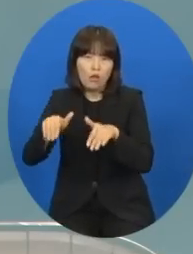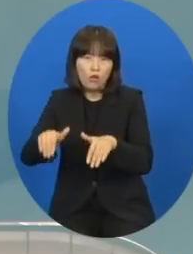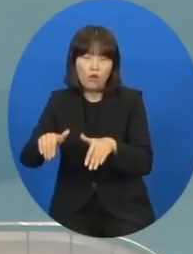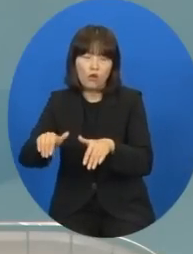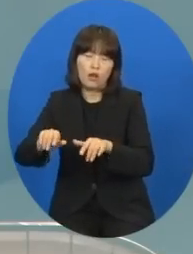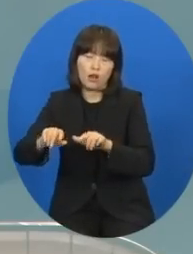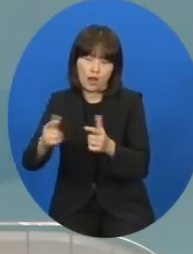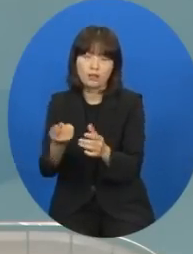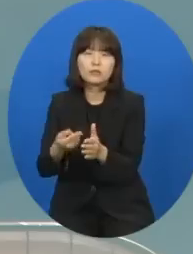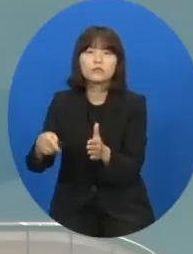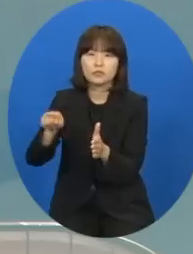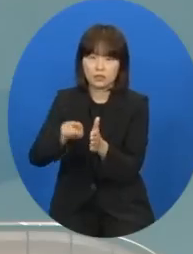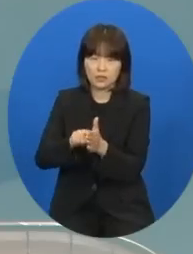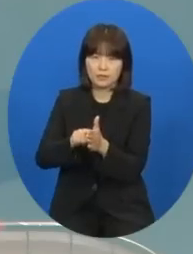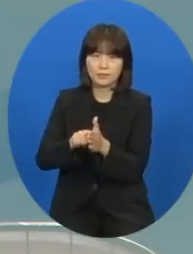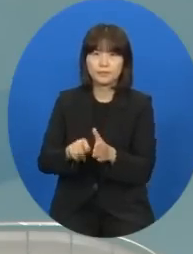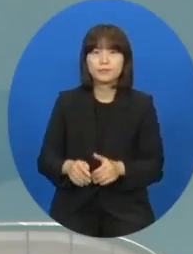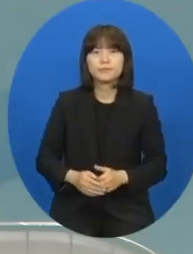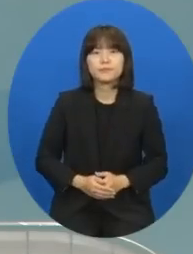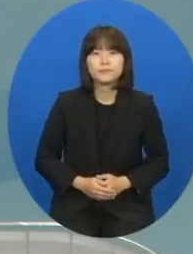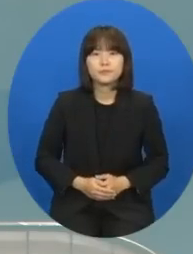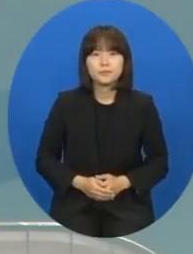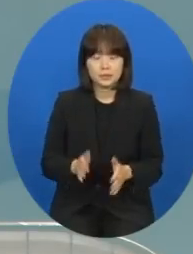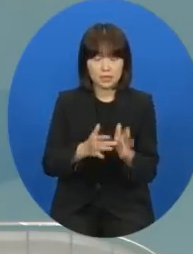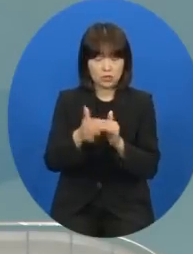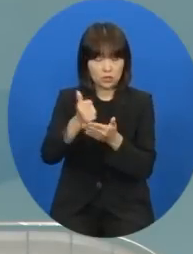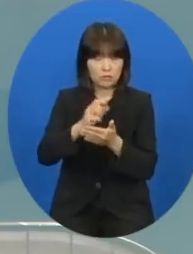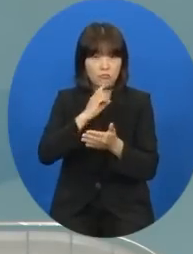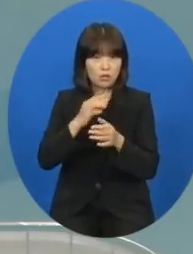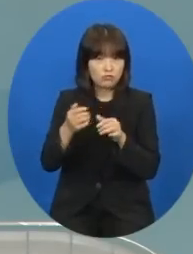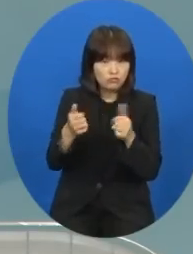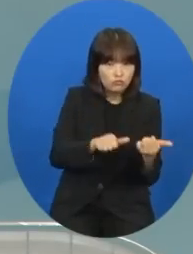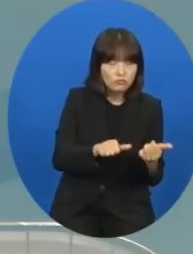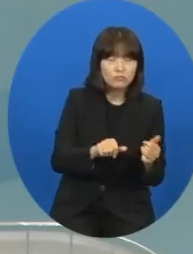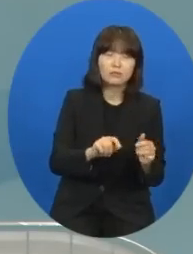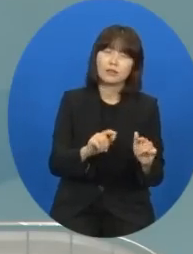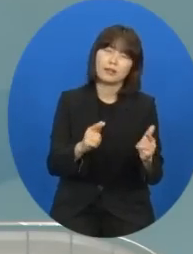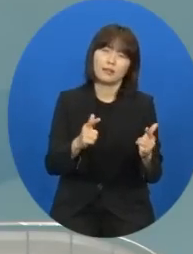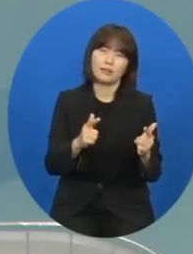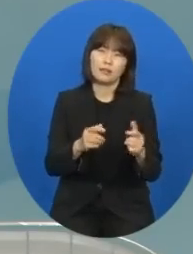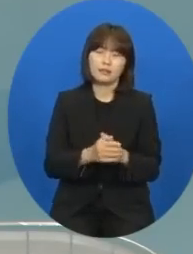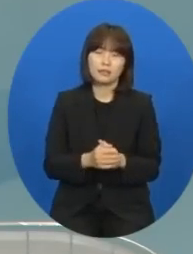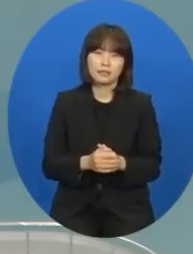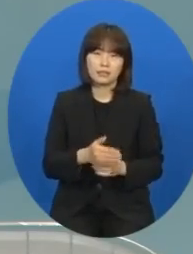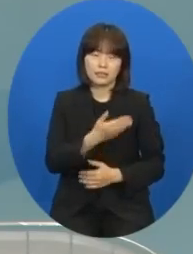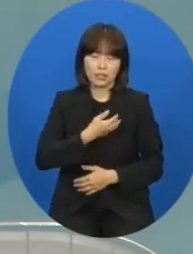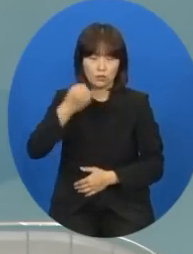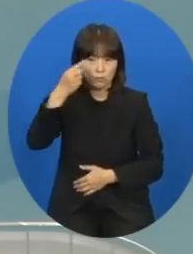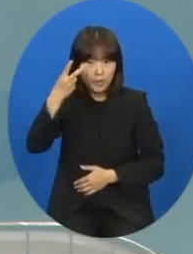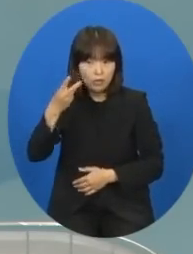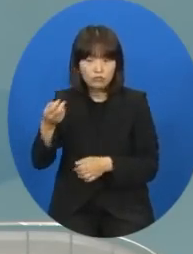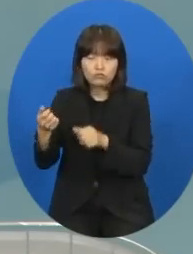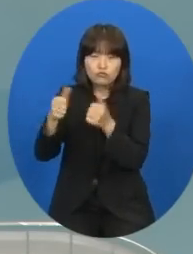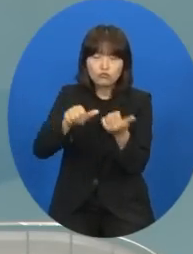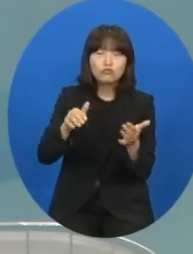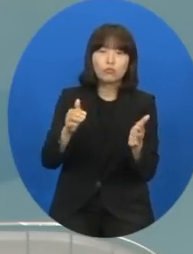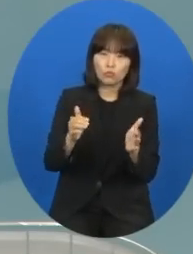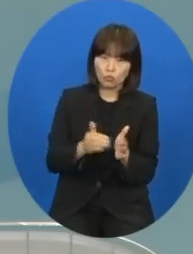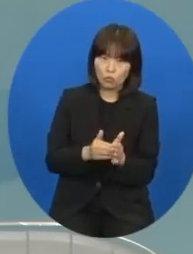하지 아니하려 함이니 예수님만 죽은 게 아니라는 것 사도 바울도 죽었고